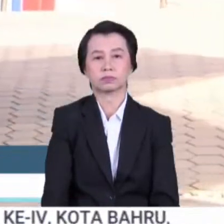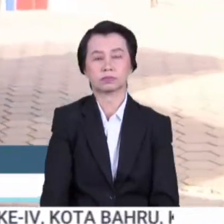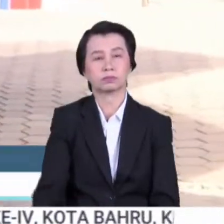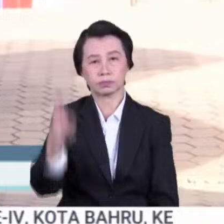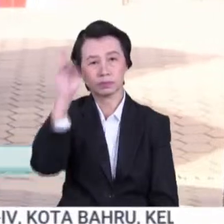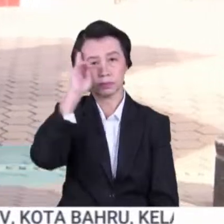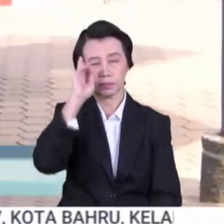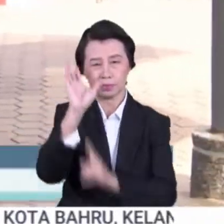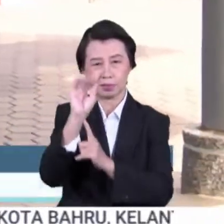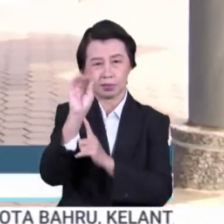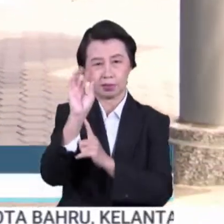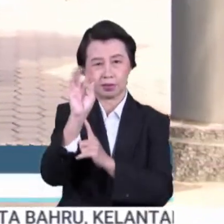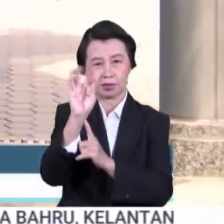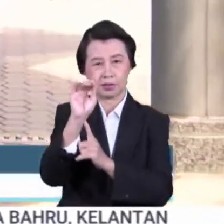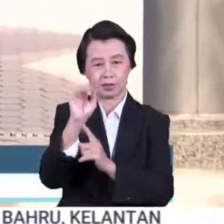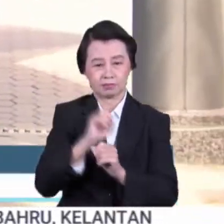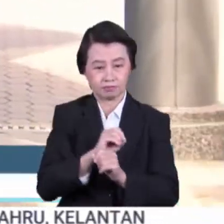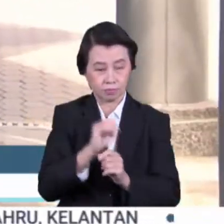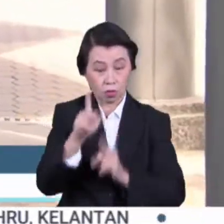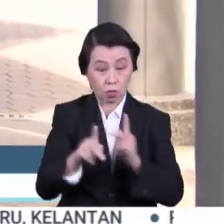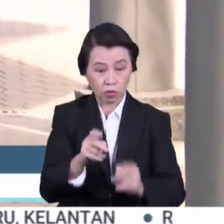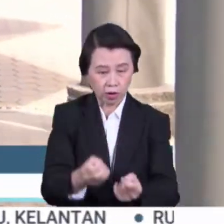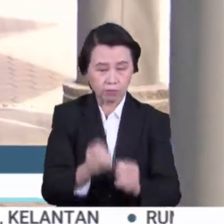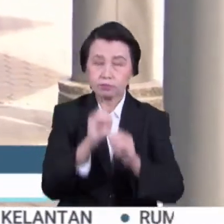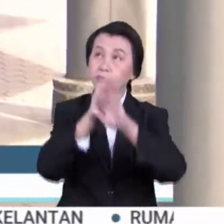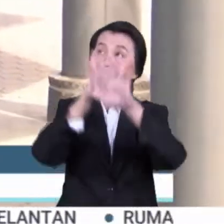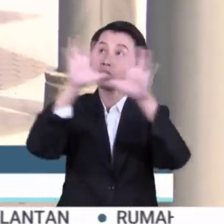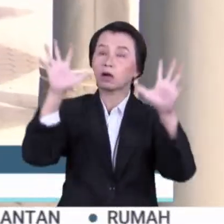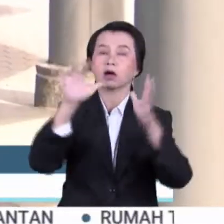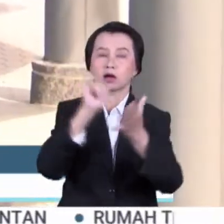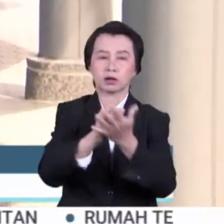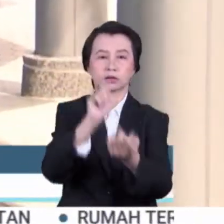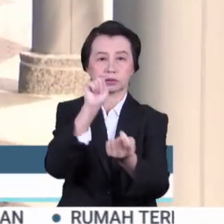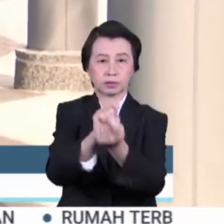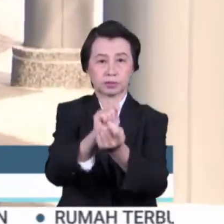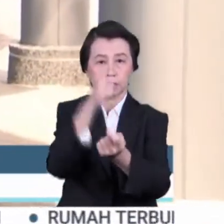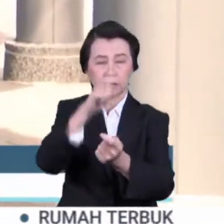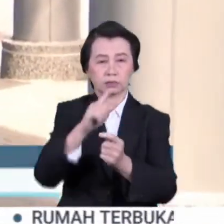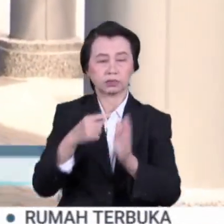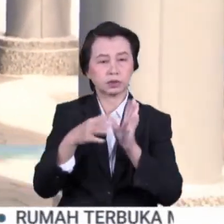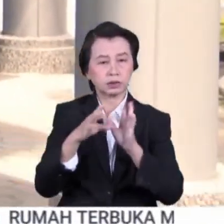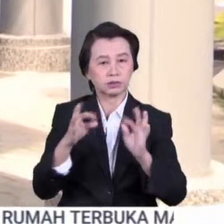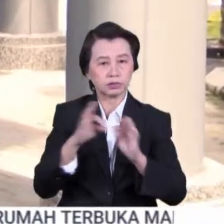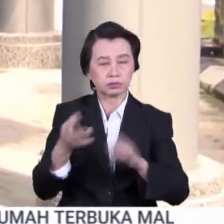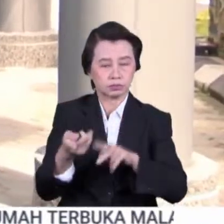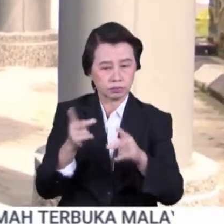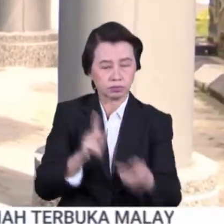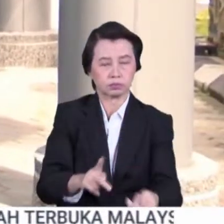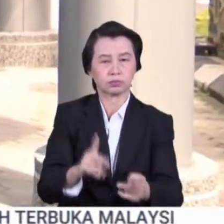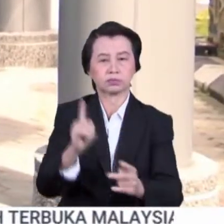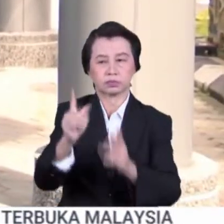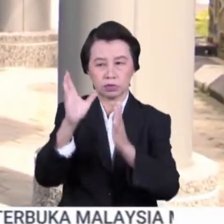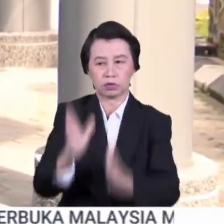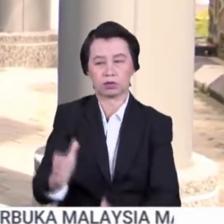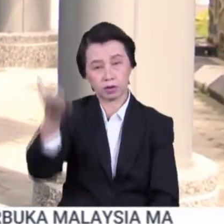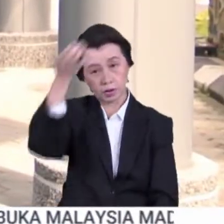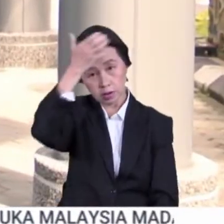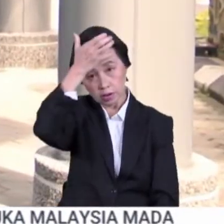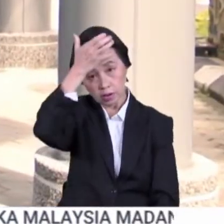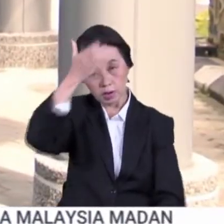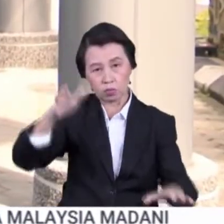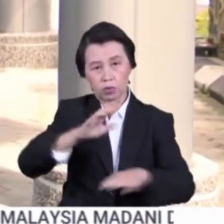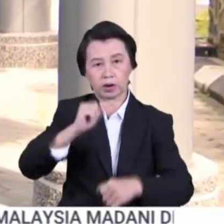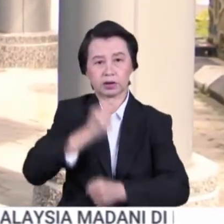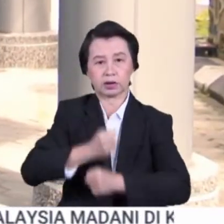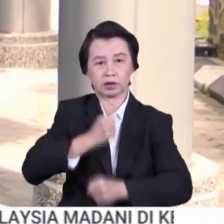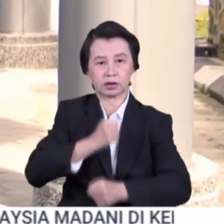Seperti lilin membakar diri untuk menerangi orang lain, itulah peribahasa yang tepat bagi menggambarkan pengorbanan seorang jururawat dalam menjalankan